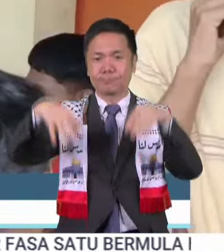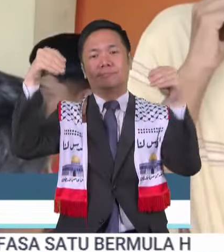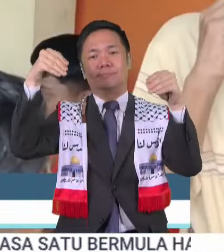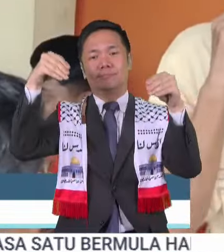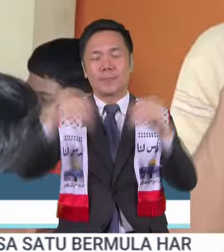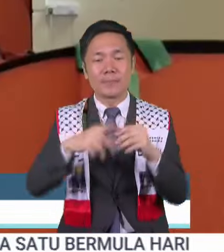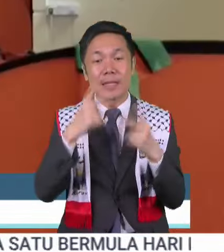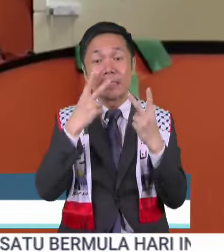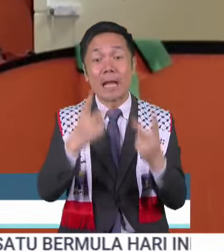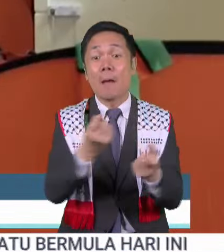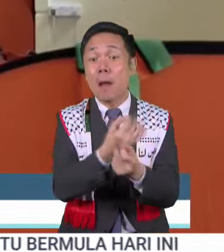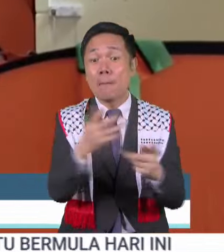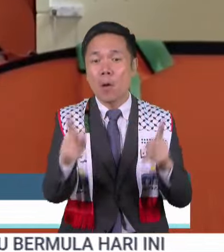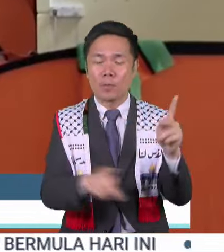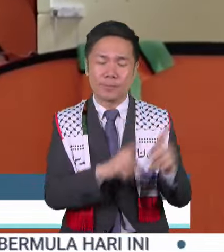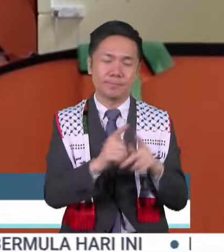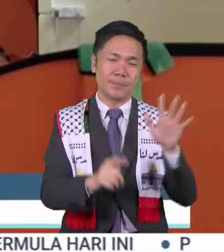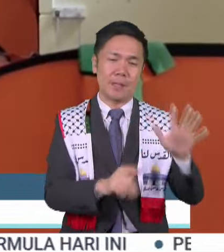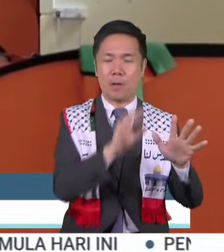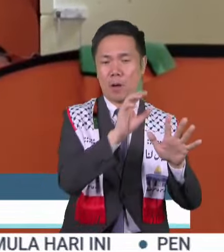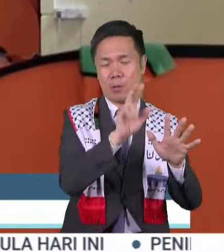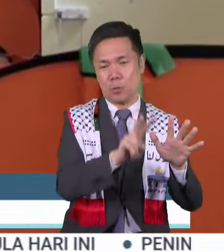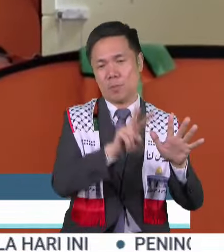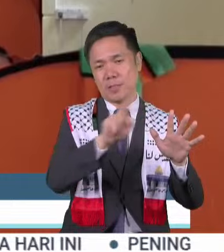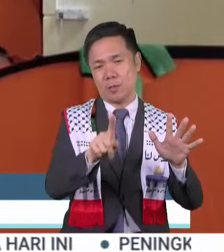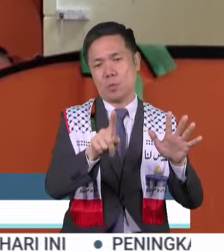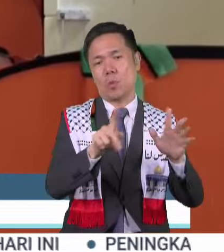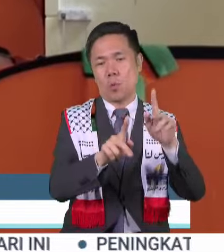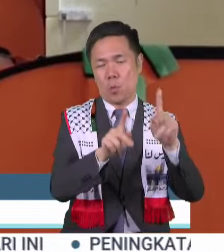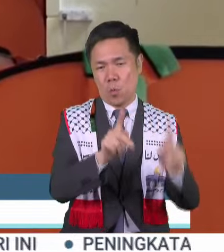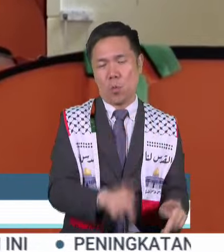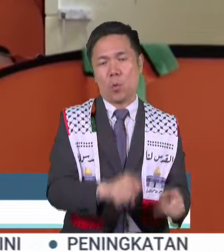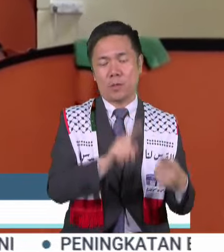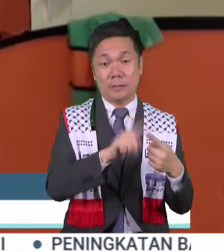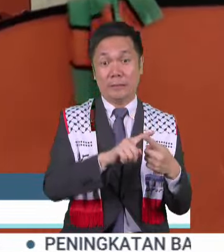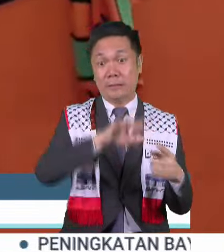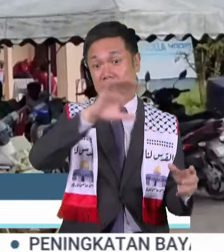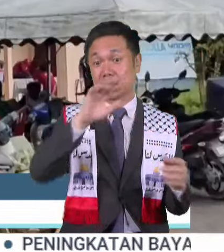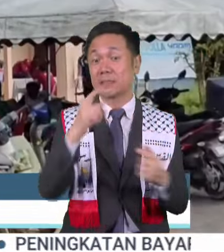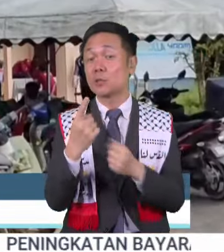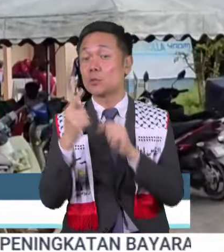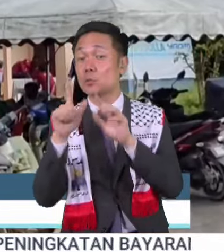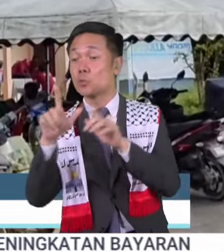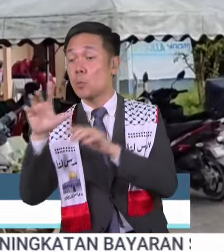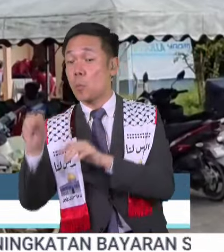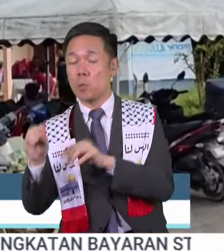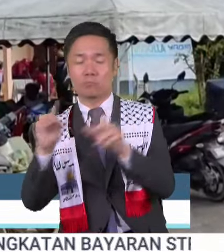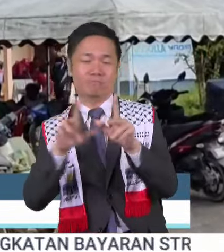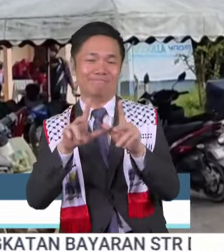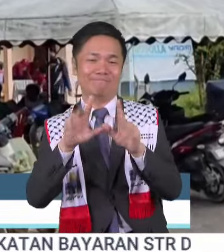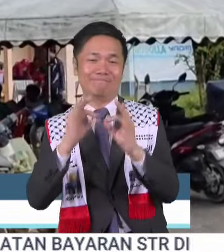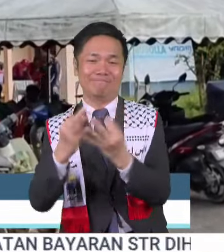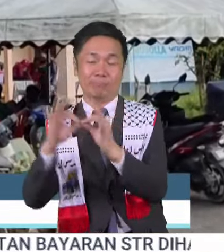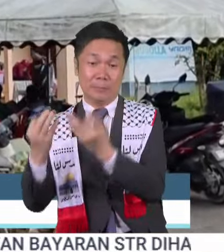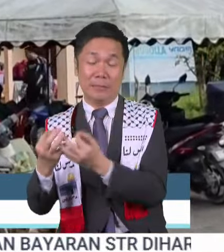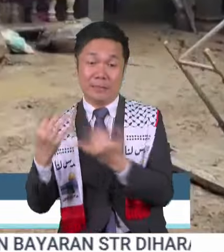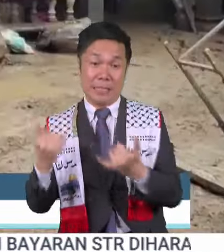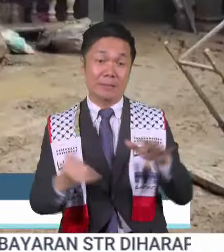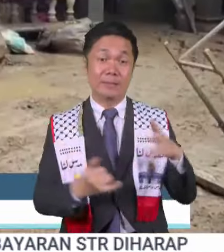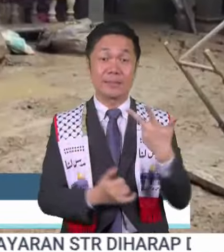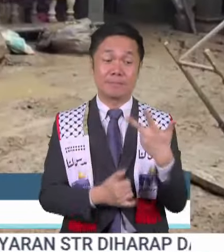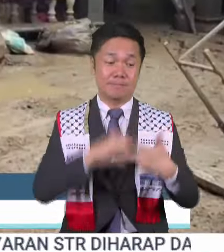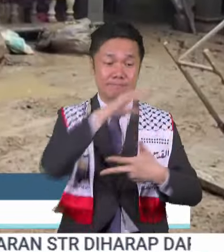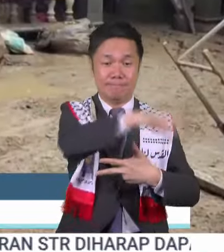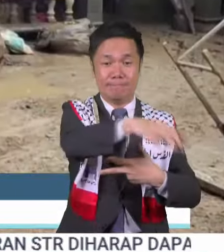penduduk terjejas adalah 521 orang daripada 170 keluarga kini masih ditempatkan di a